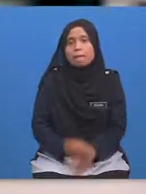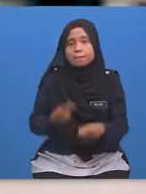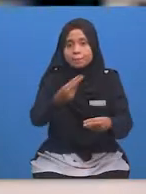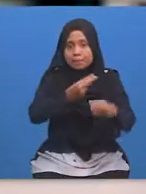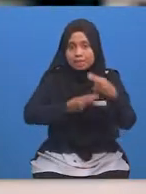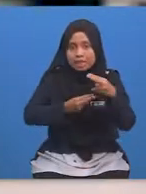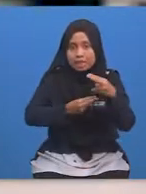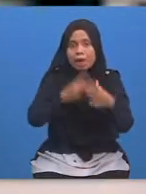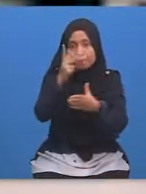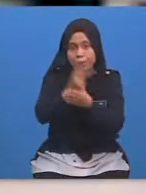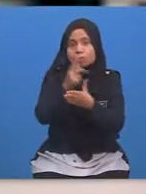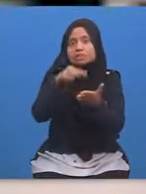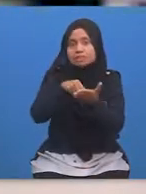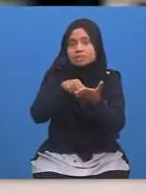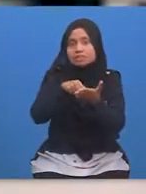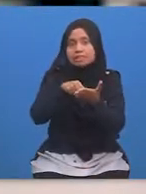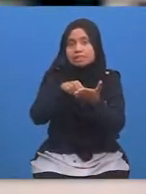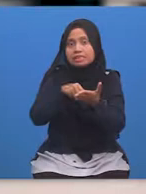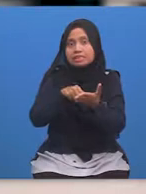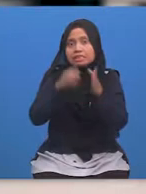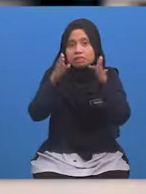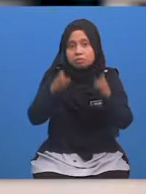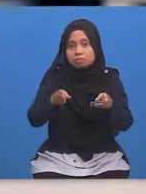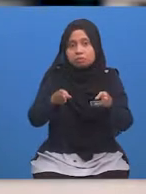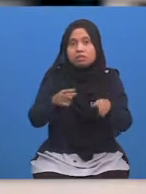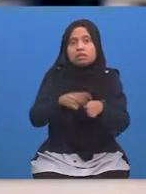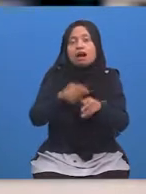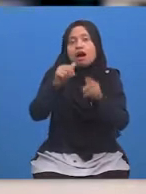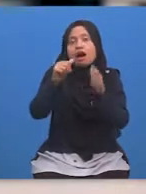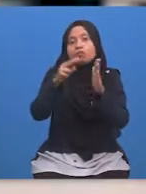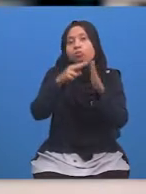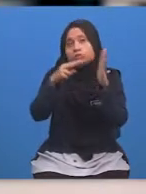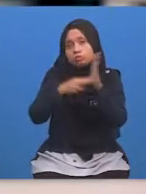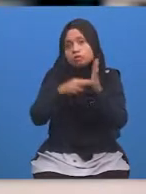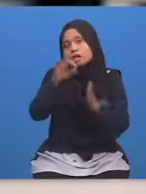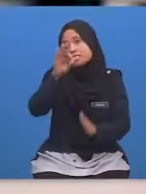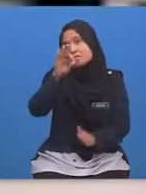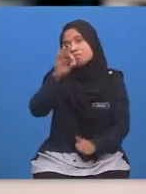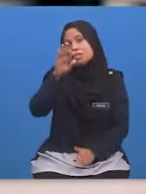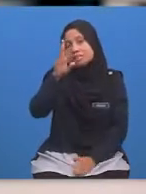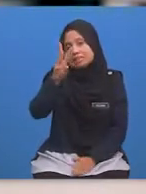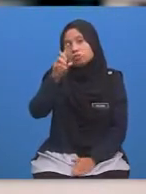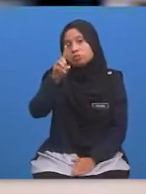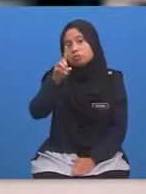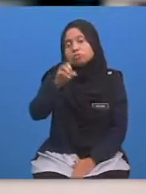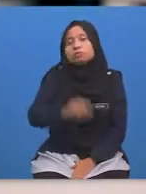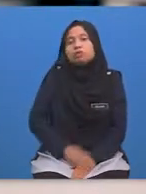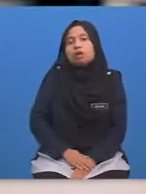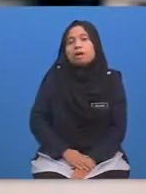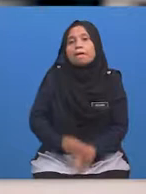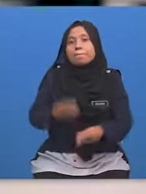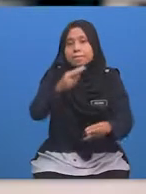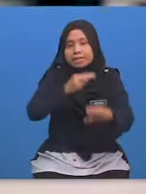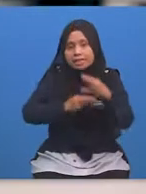Perniagaan perkongsian ini ditubuhkan di bawah Akta Perkongsian 1961.